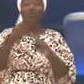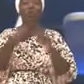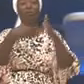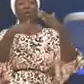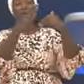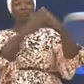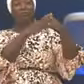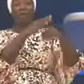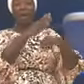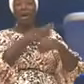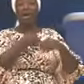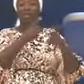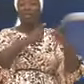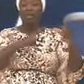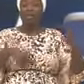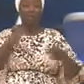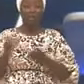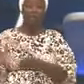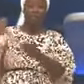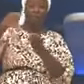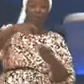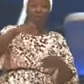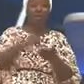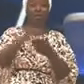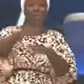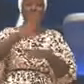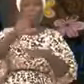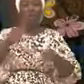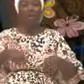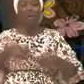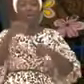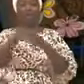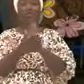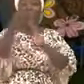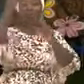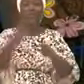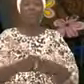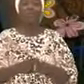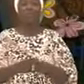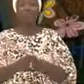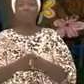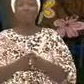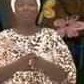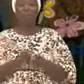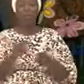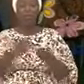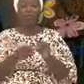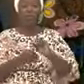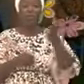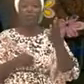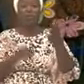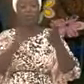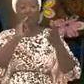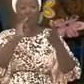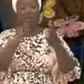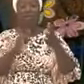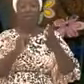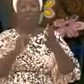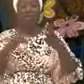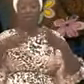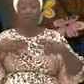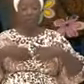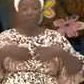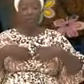et le seigneur déverse sa suite à vis au nom de jésus 4e mans c'est là